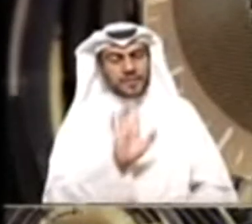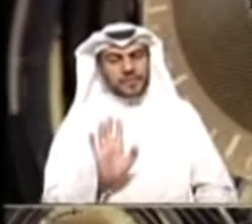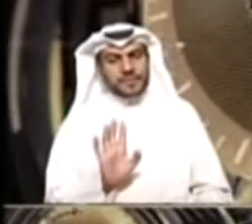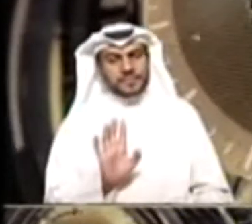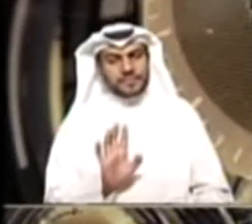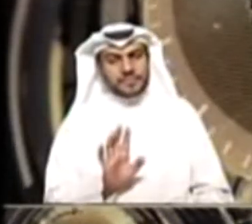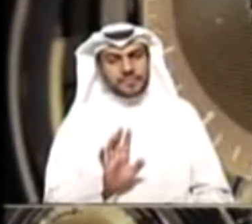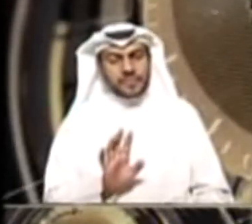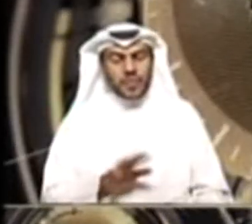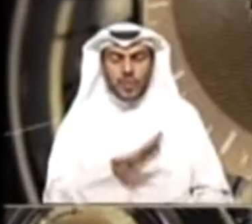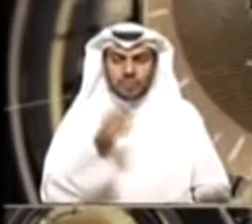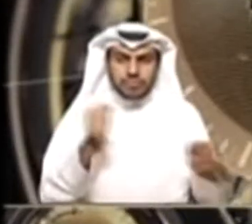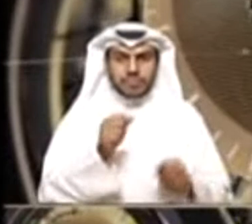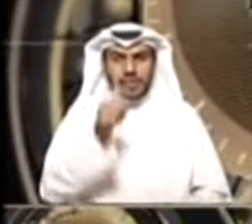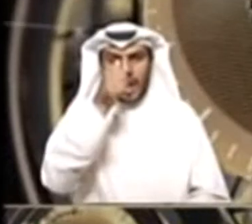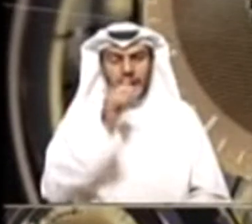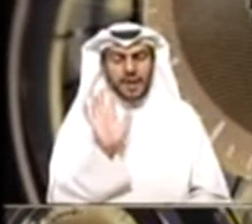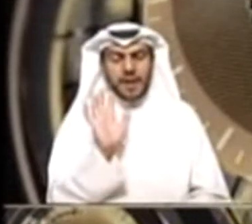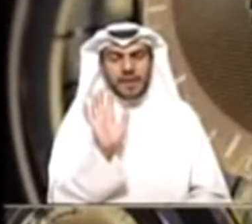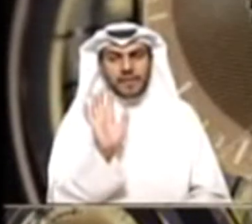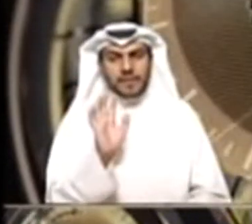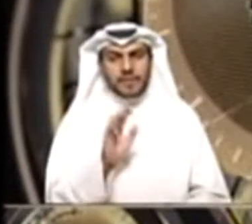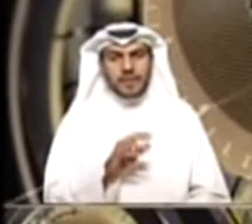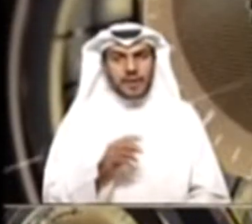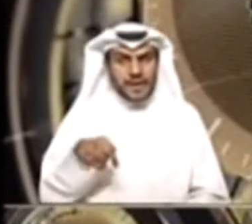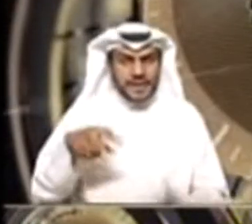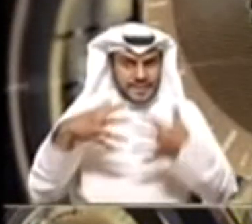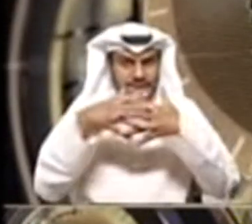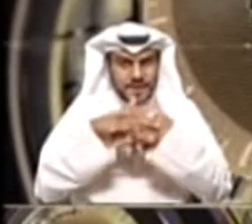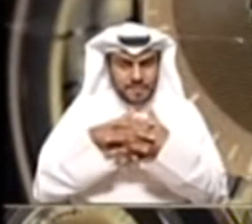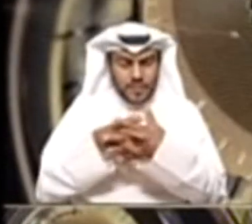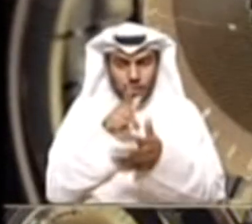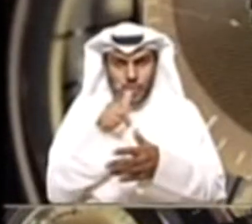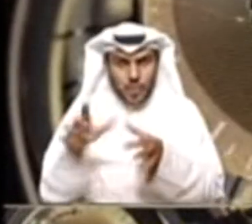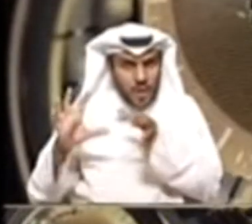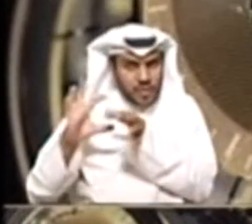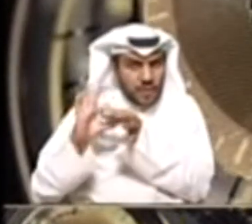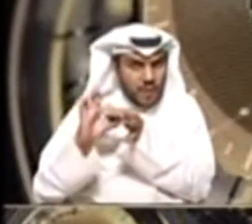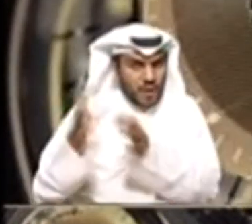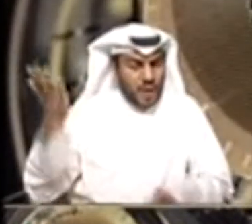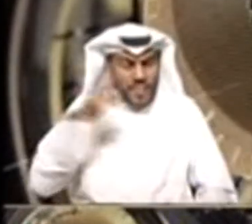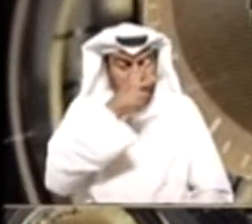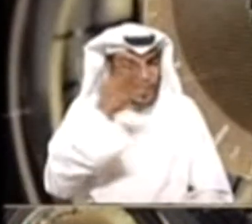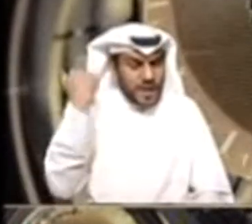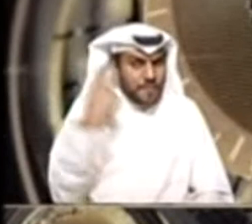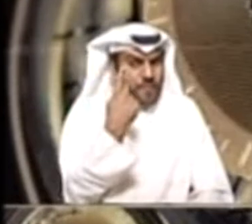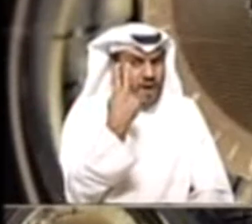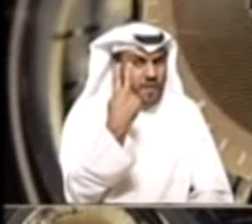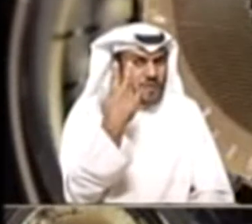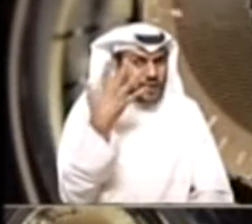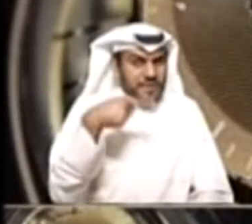هذا وأضاف المصدر بأنه إذا كانت الولايات المتحدة قد اقترحت بعض